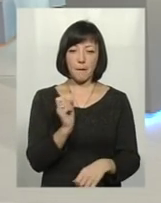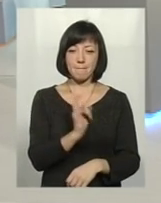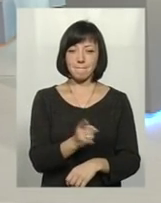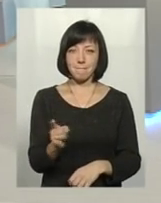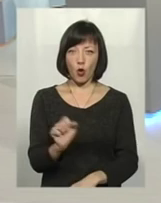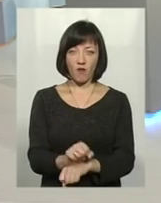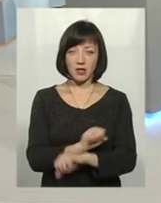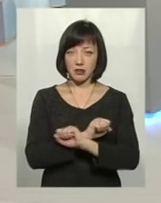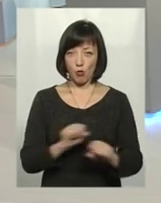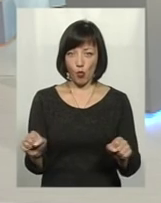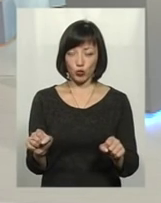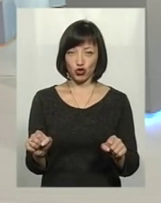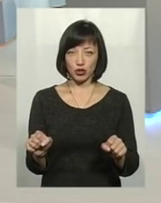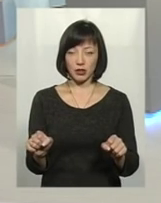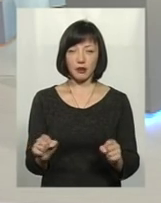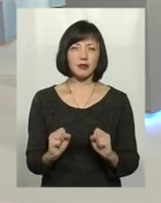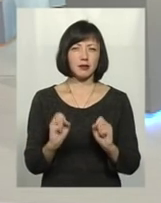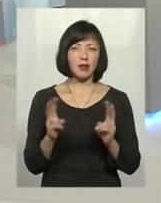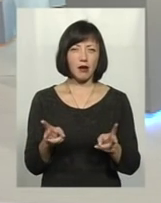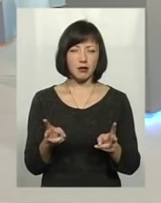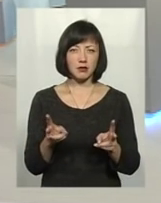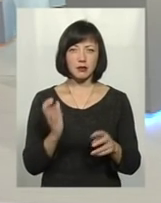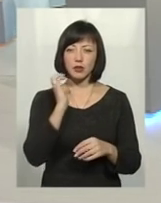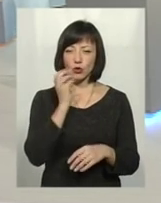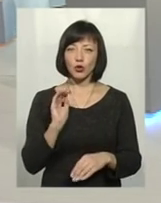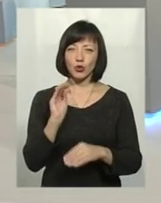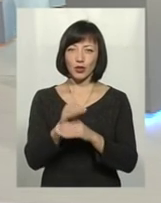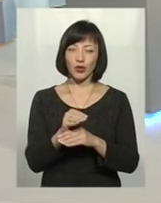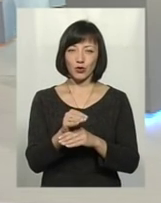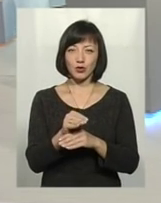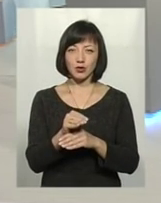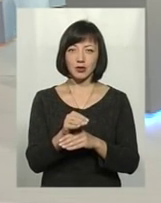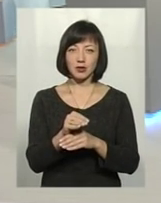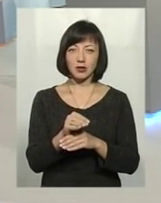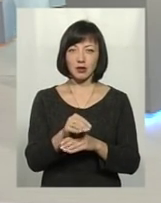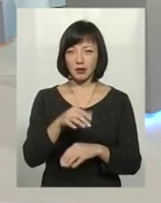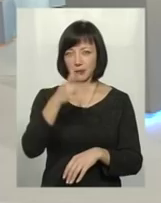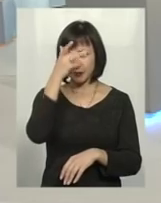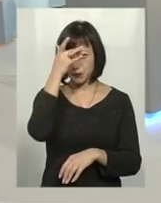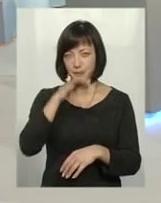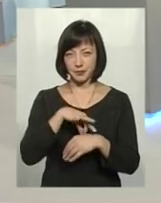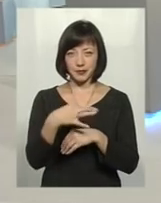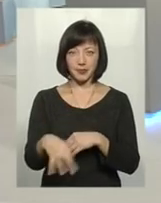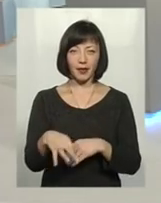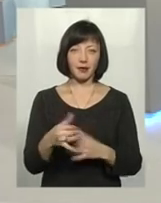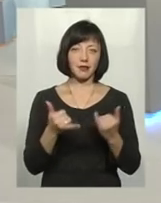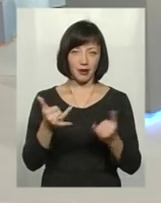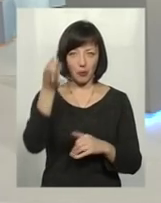паркуватися не можна. Наскільки серйозно додалося головного болю для представників